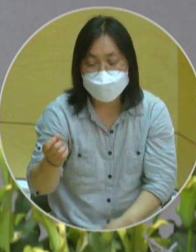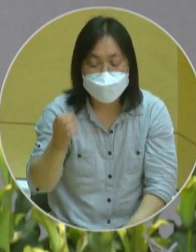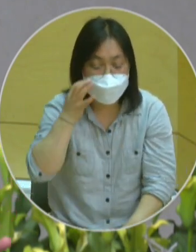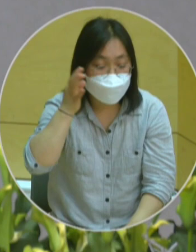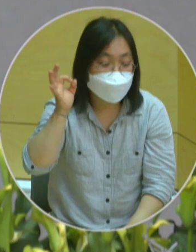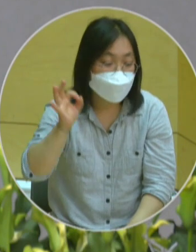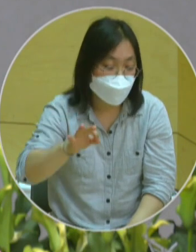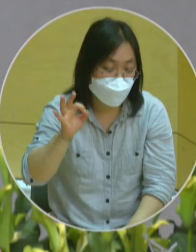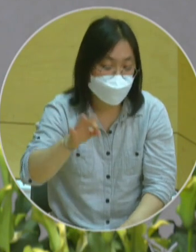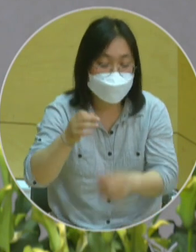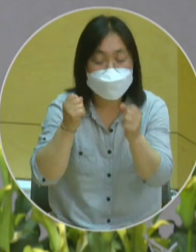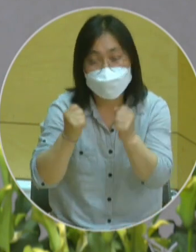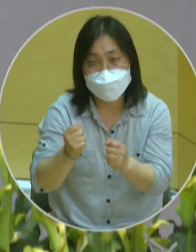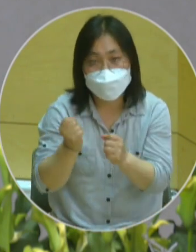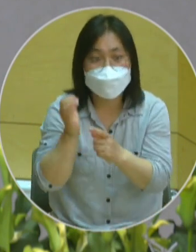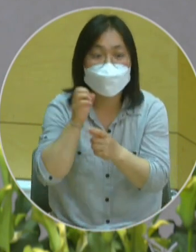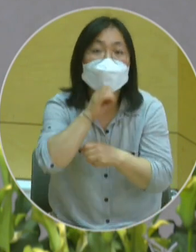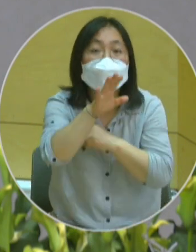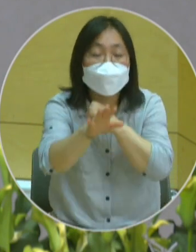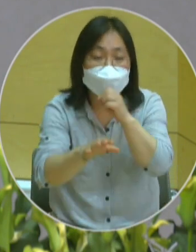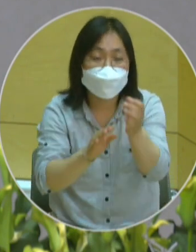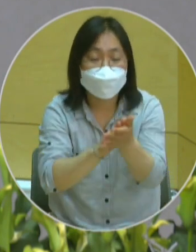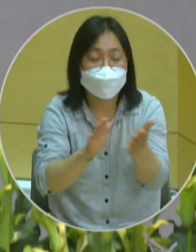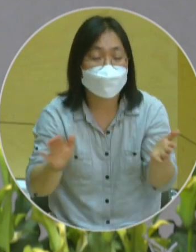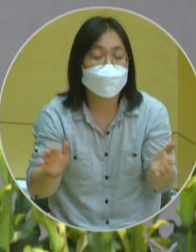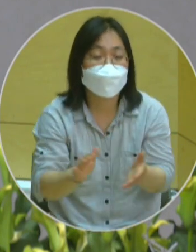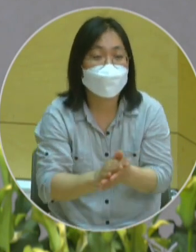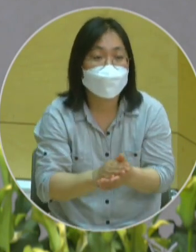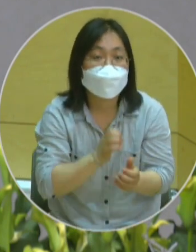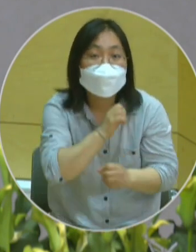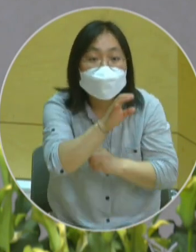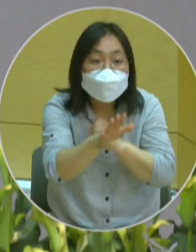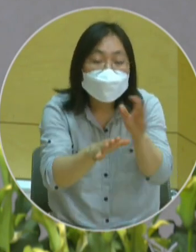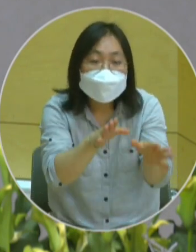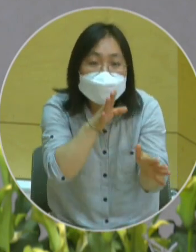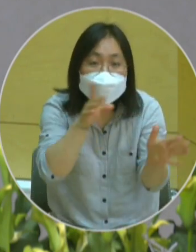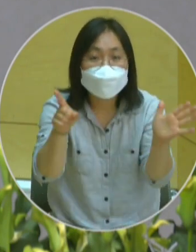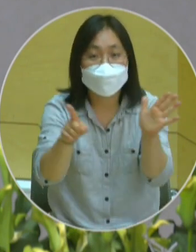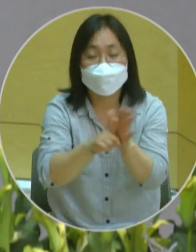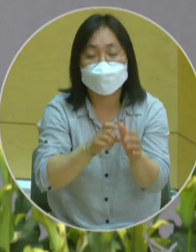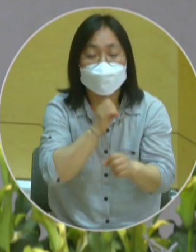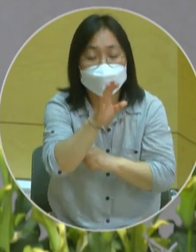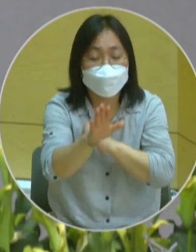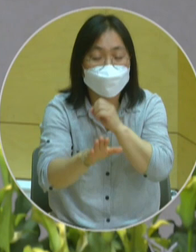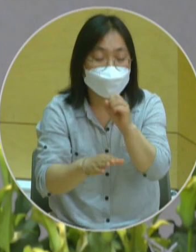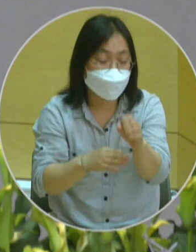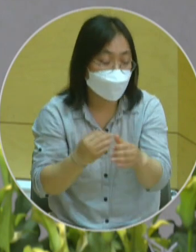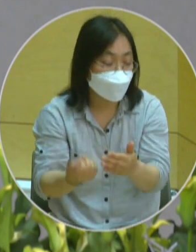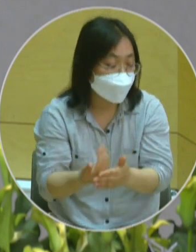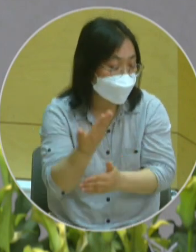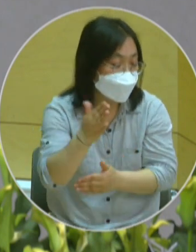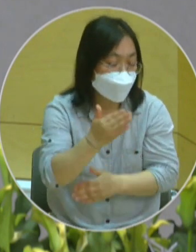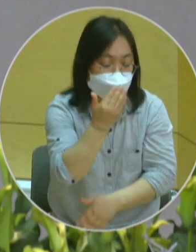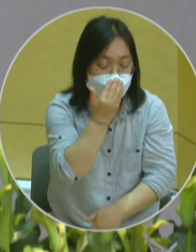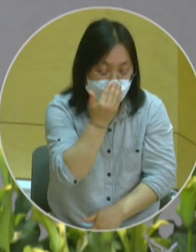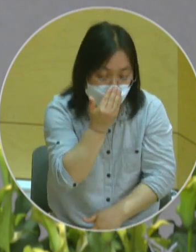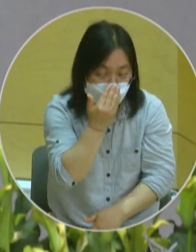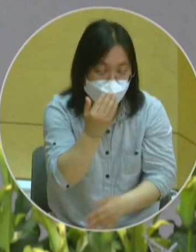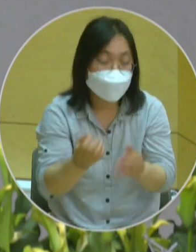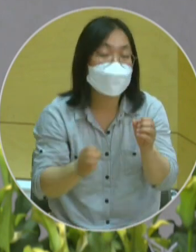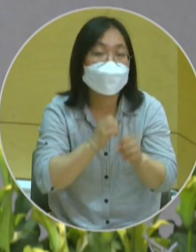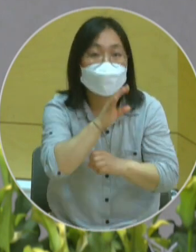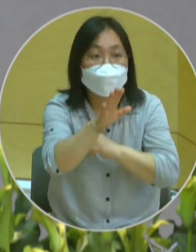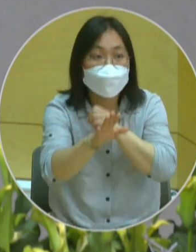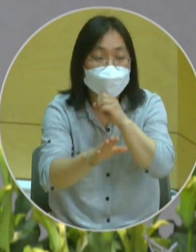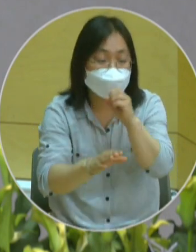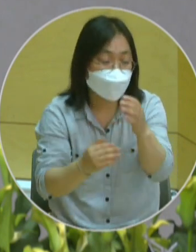것을 고백하는 거예요. 여러분, 이 고백은 진정한 믿음의 고백에서 나오지만 겸손한 고백에서 나오는 게, 이